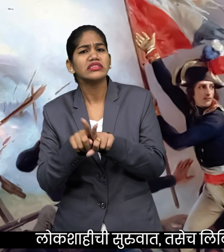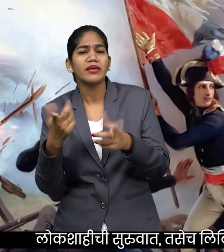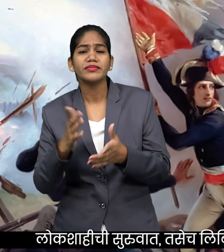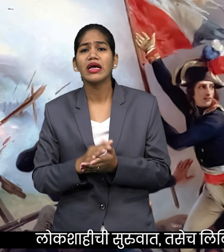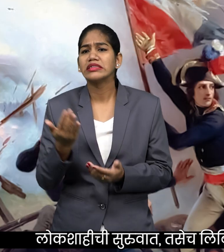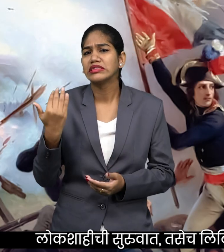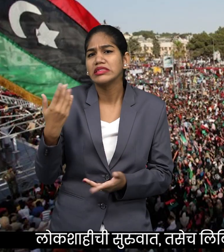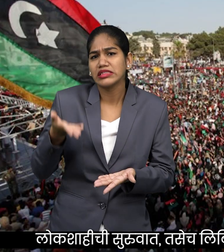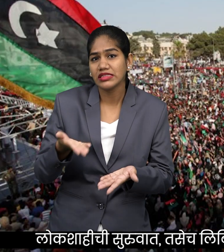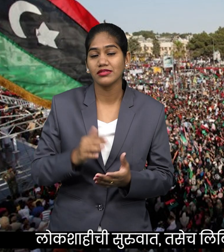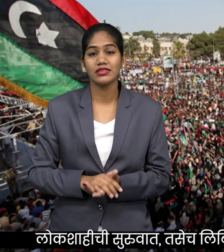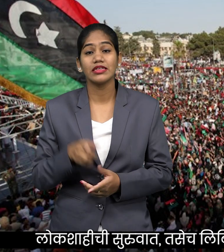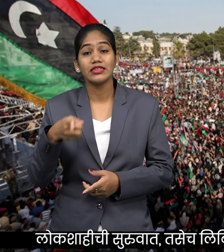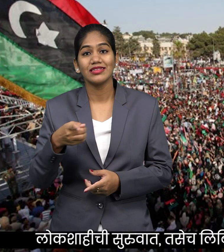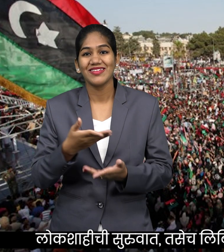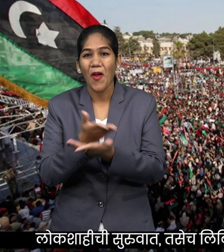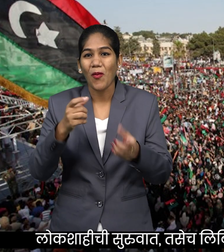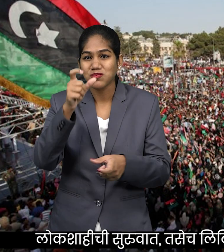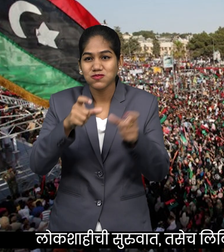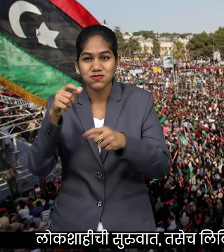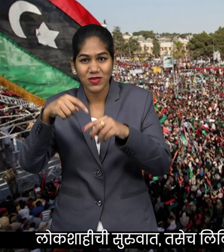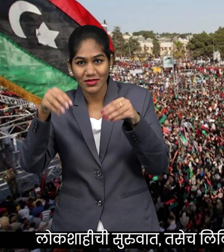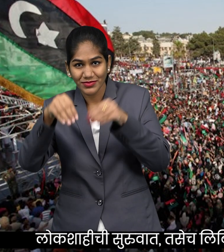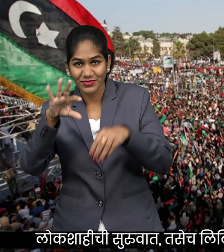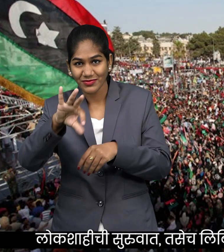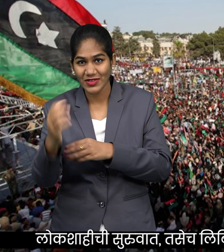म्यानमारमधील अलीकडील लोकशाही